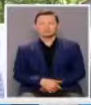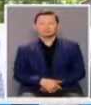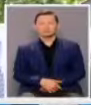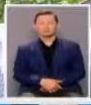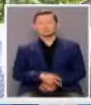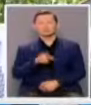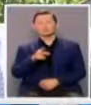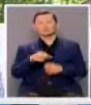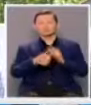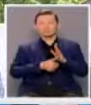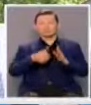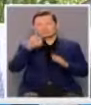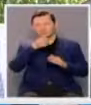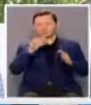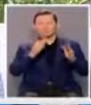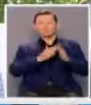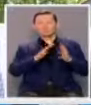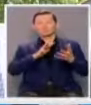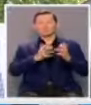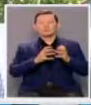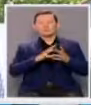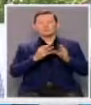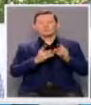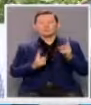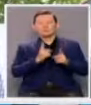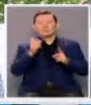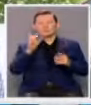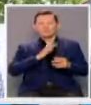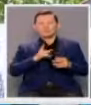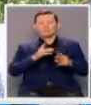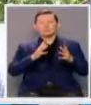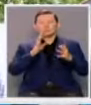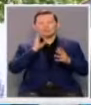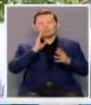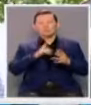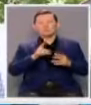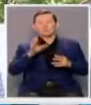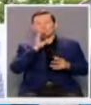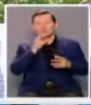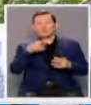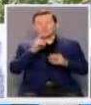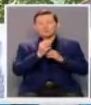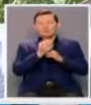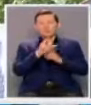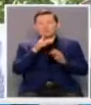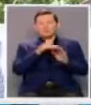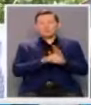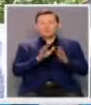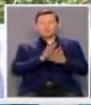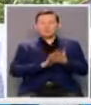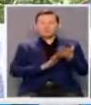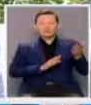2016 году дом в результате многочисленных осадков был подтоплен. Жители данного 14-го дома должны сдать